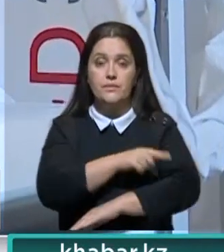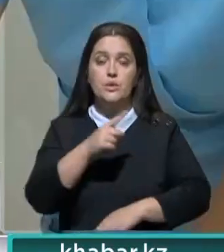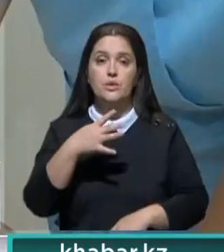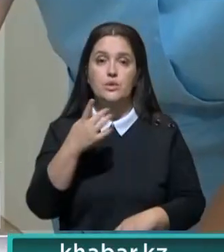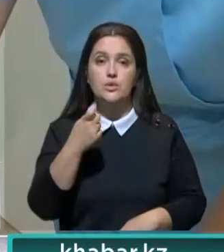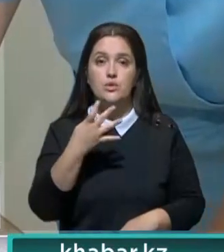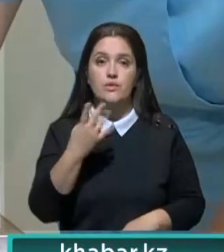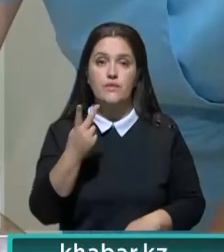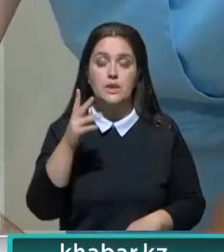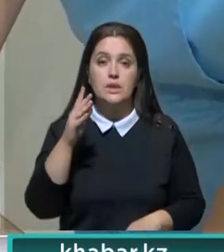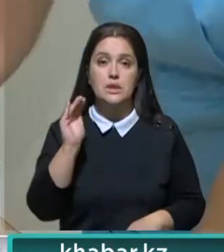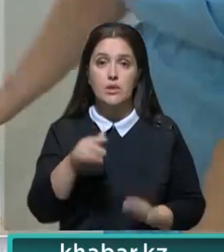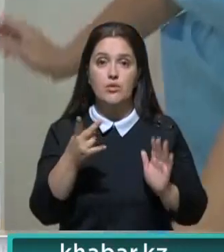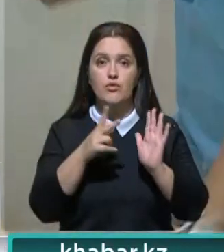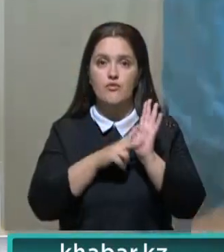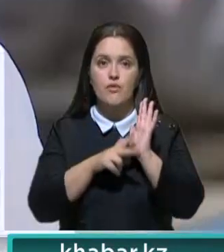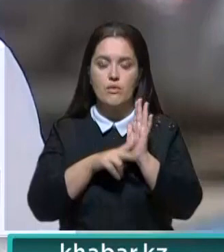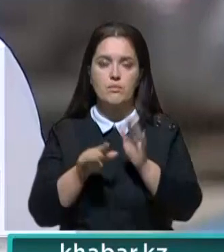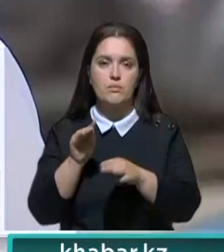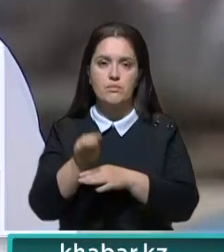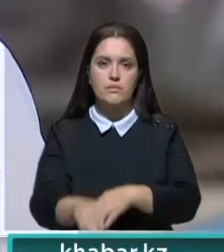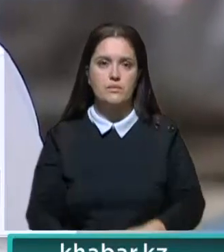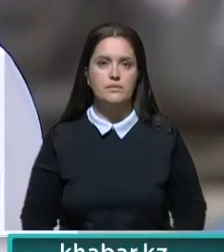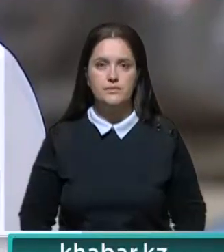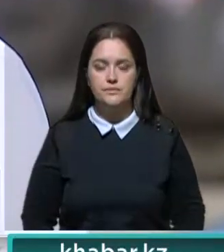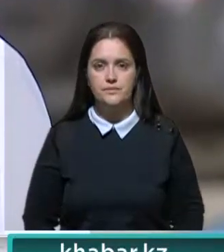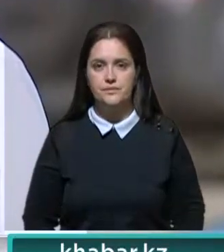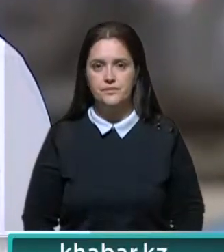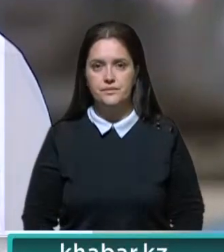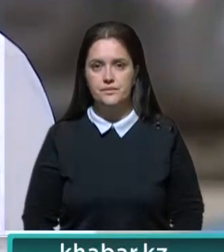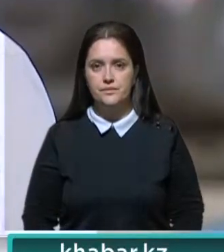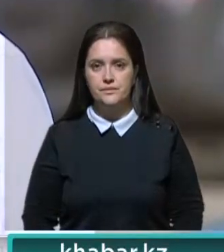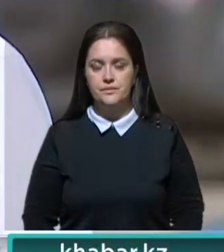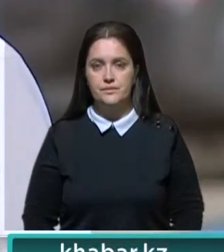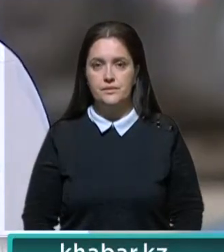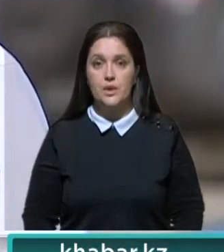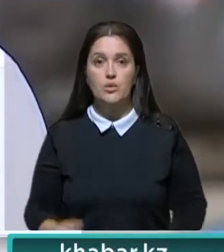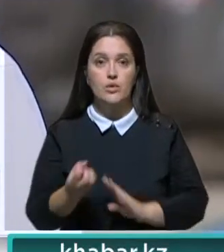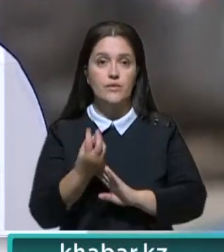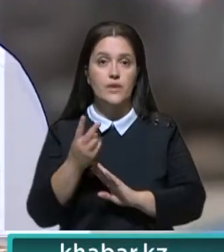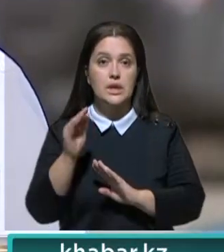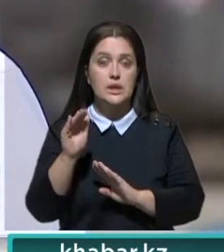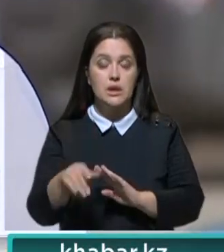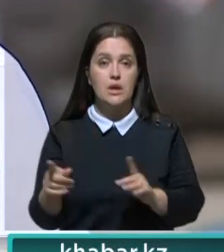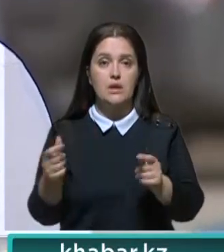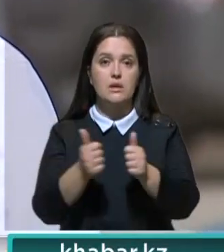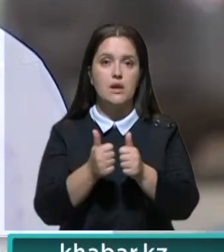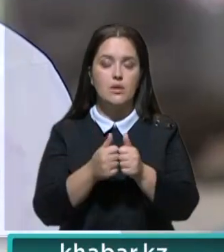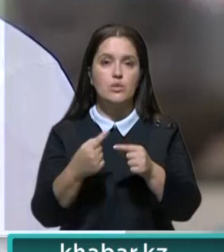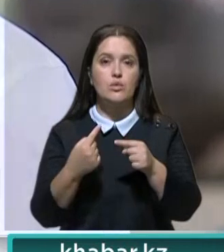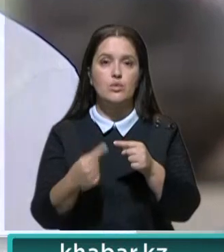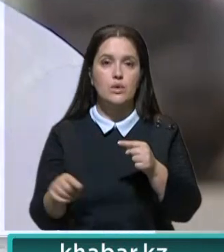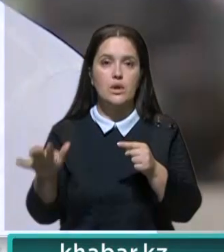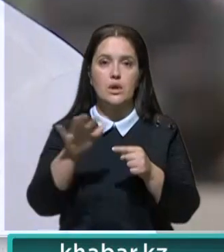тысячи пациентов до норма всего 8 тысяч не хватает помимо этого еще мы дополняем еще 12 тысяч человек это с прилегающей территории других районов